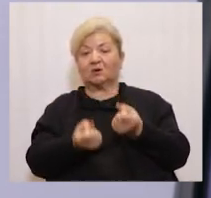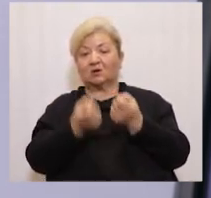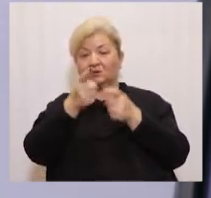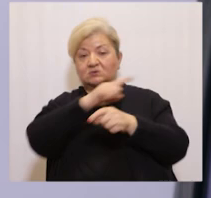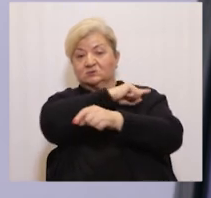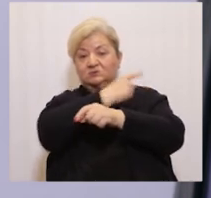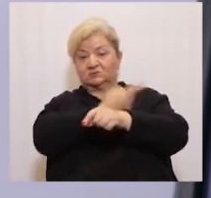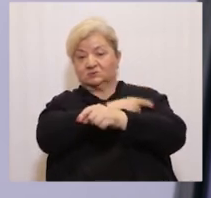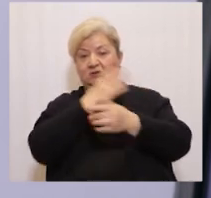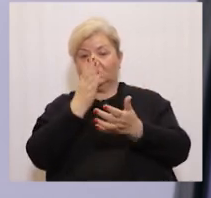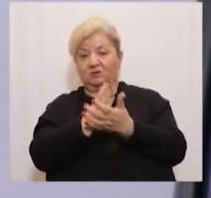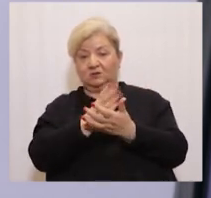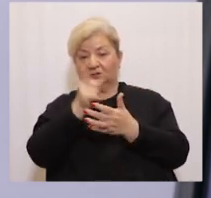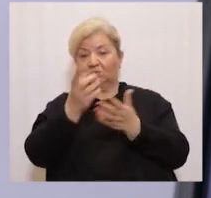ძალა,